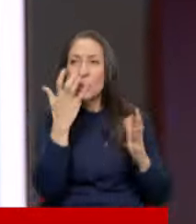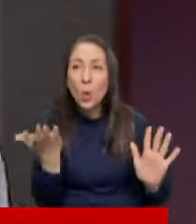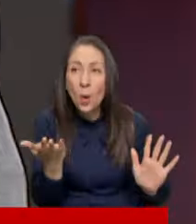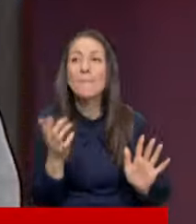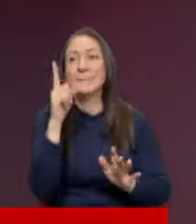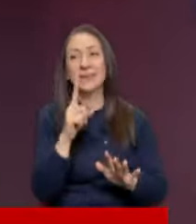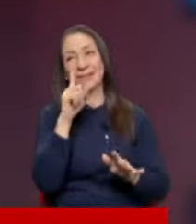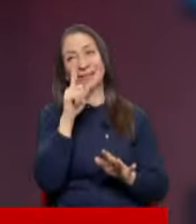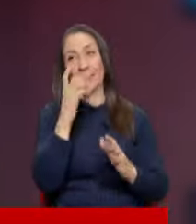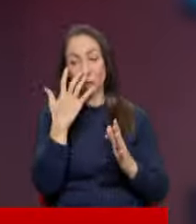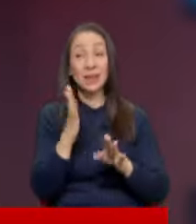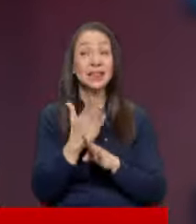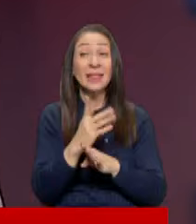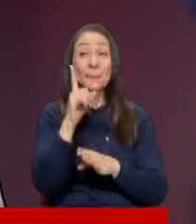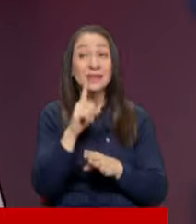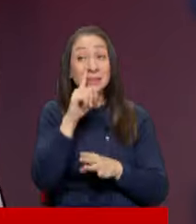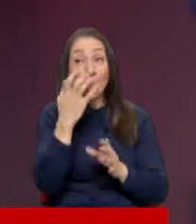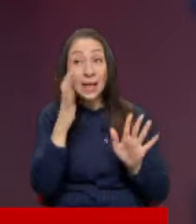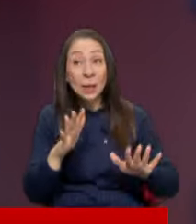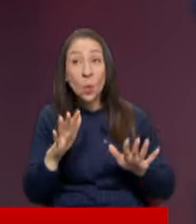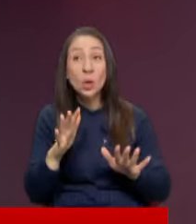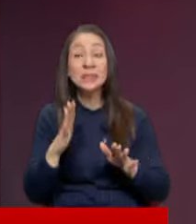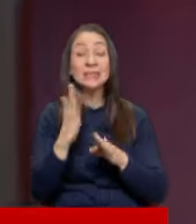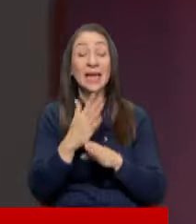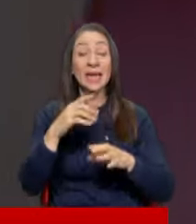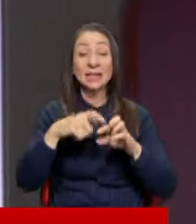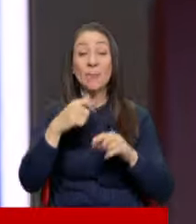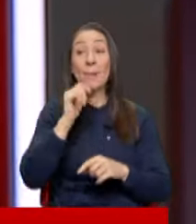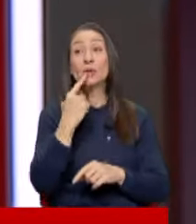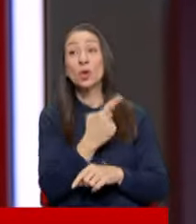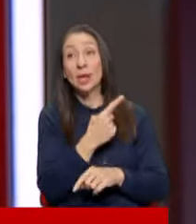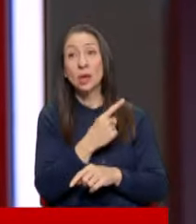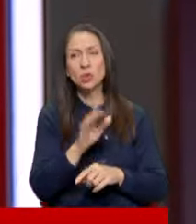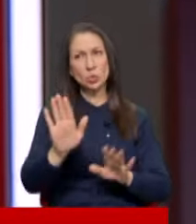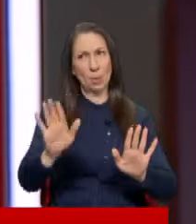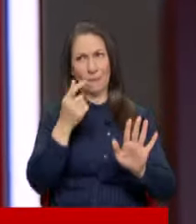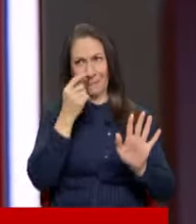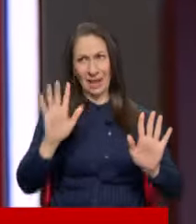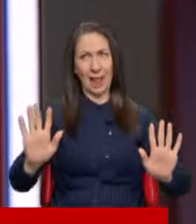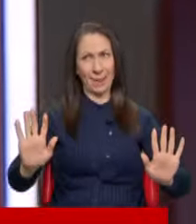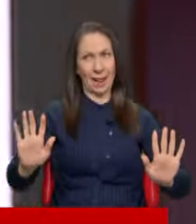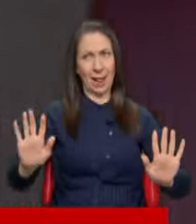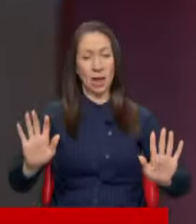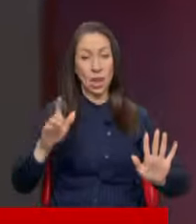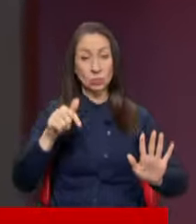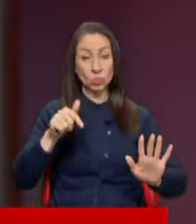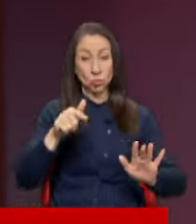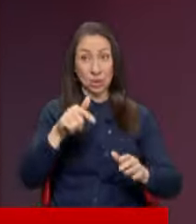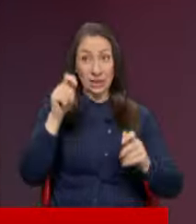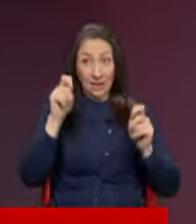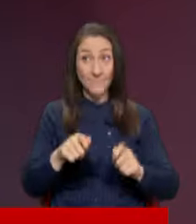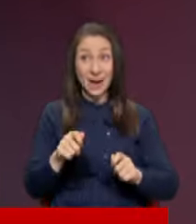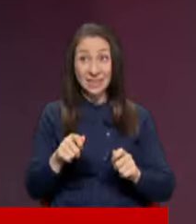1 Nisan neden 1 Nisan bekleniyor Çünkü Recep abi diyor ki durun az bekleyin Eğer şimdi bunları